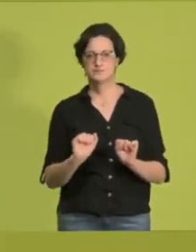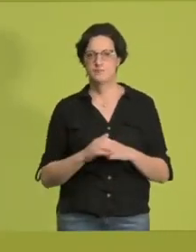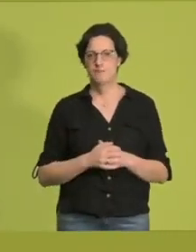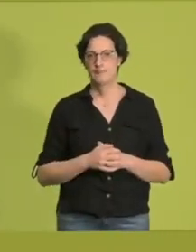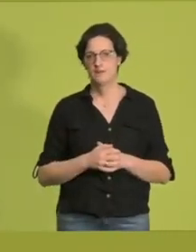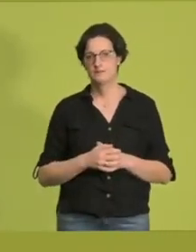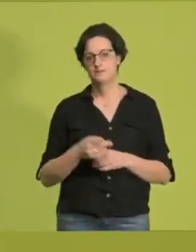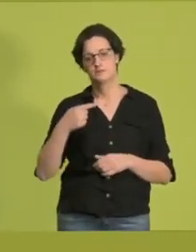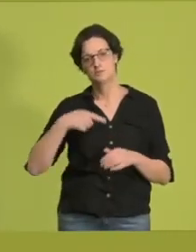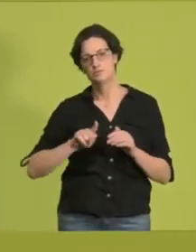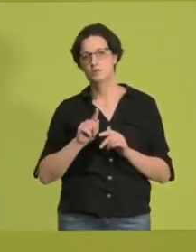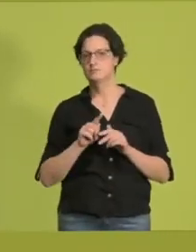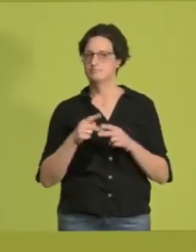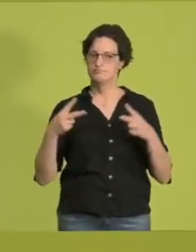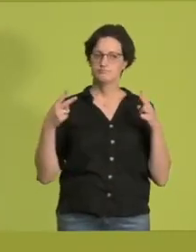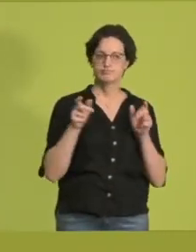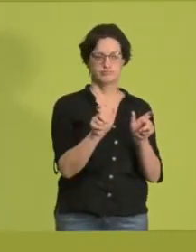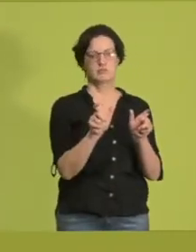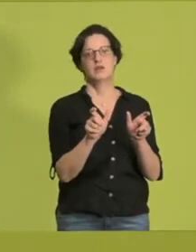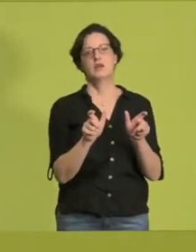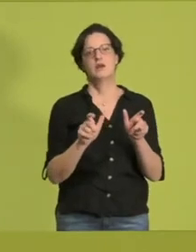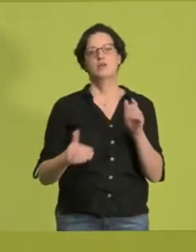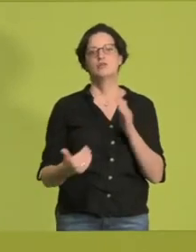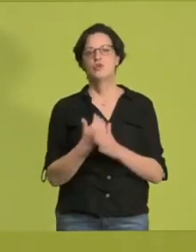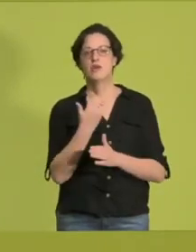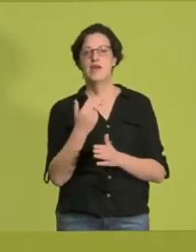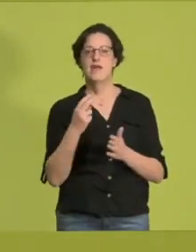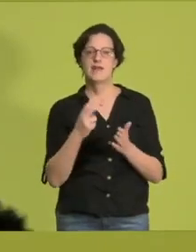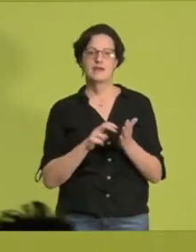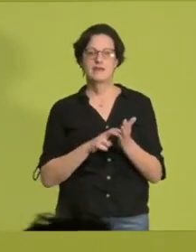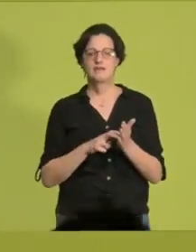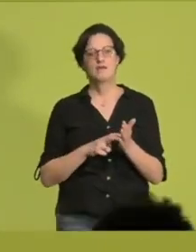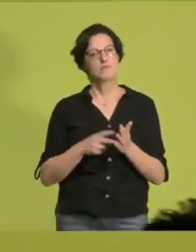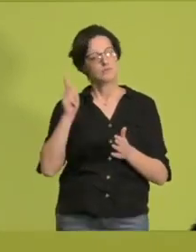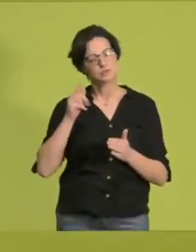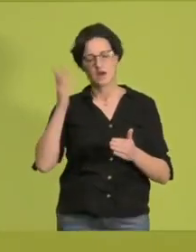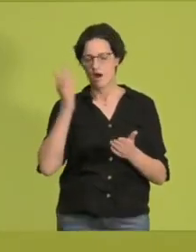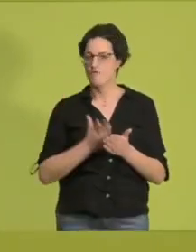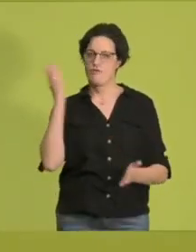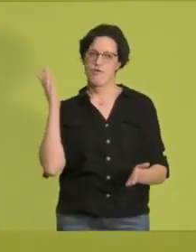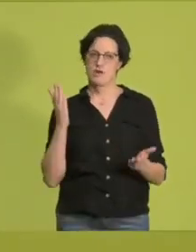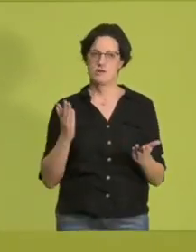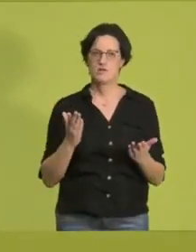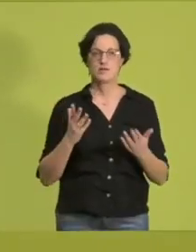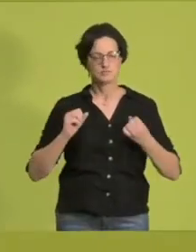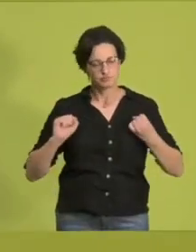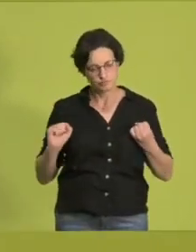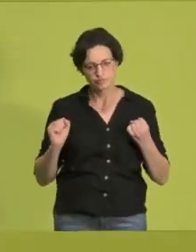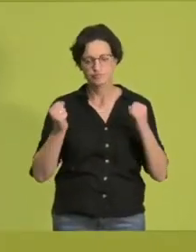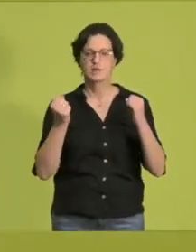erneuerbaren muss endlich schluss sein lasst uns alles dafür tun dass nrw auf den 15 grad fahrt